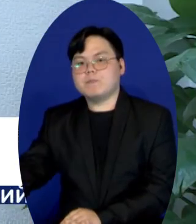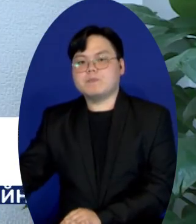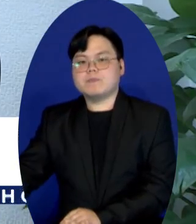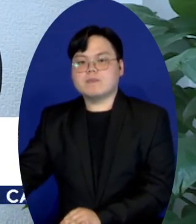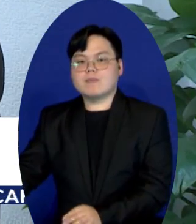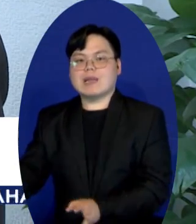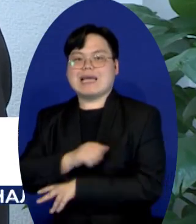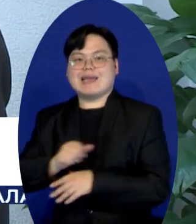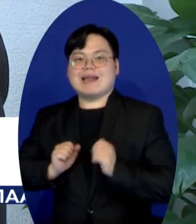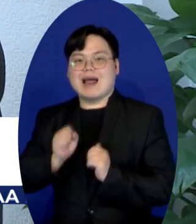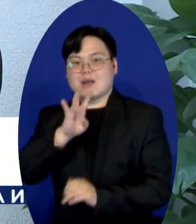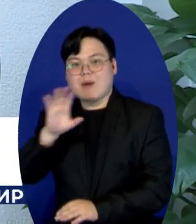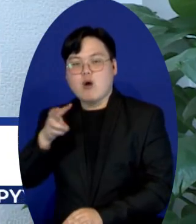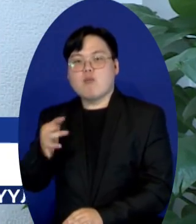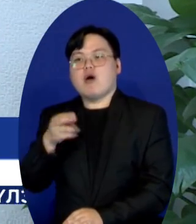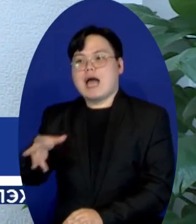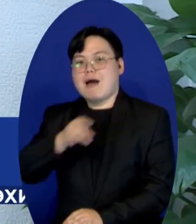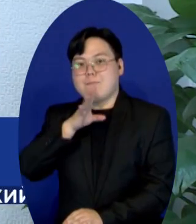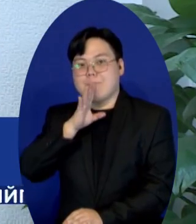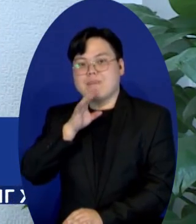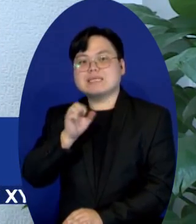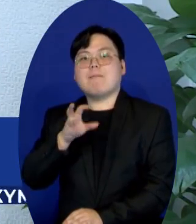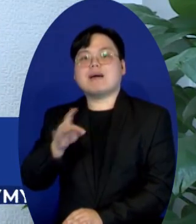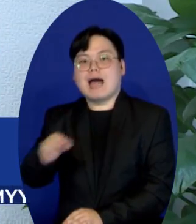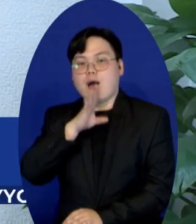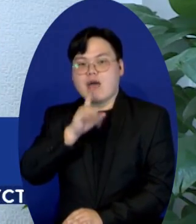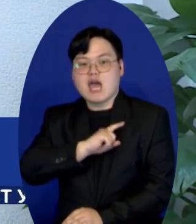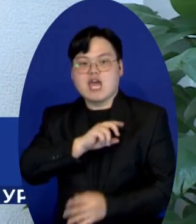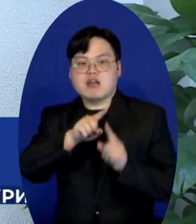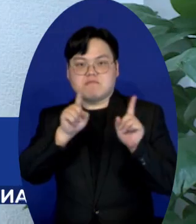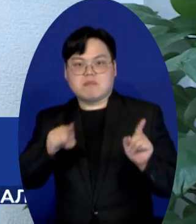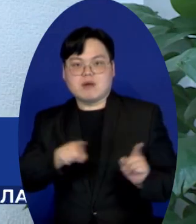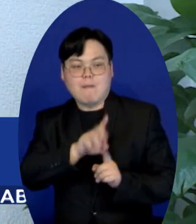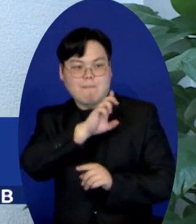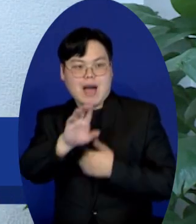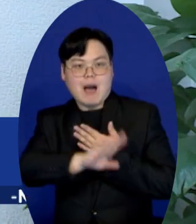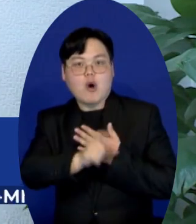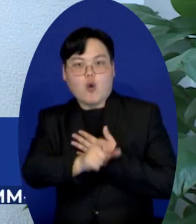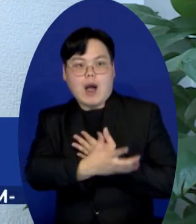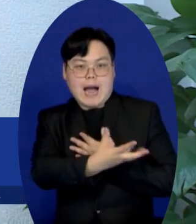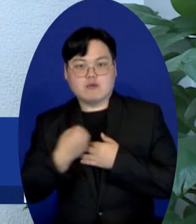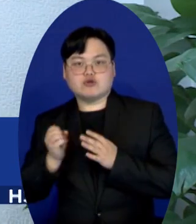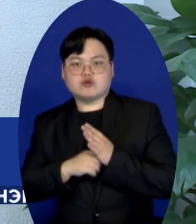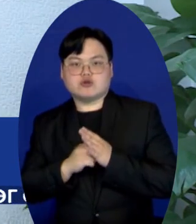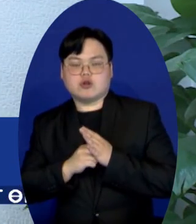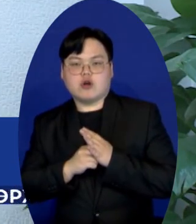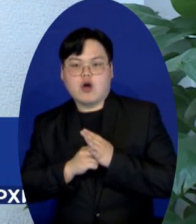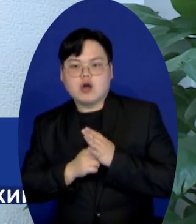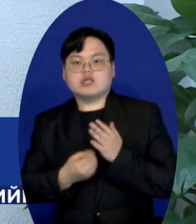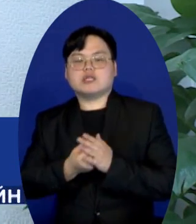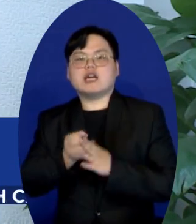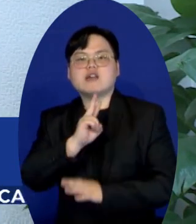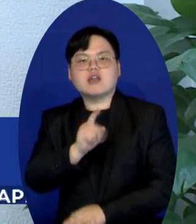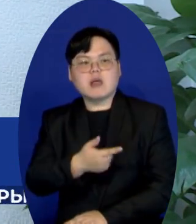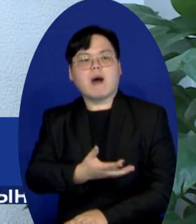Иргэд аж ахуйн нэгж бэлтгэхдээ эрхийн бичгээ тухайн орон нутгийн байгаль хамгаалагчаас авдаг. Тэрэн дээр бол ямар зориултаар 2